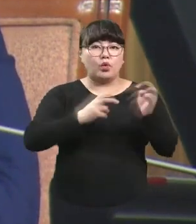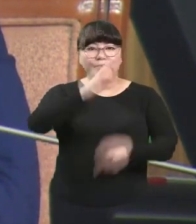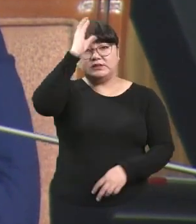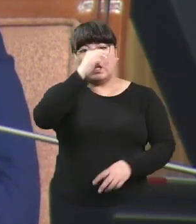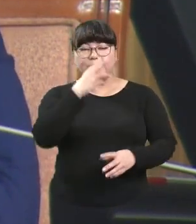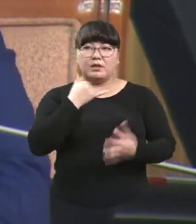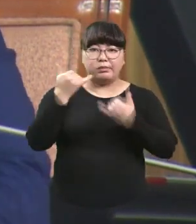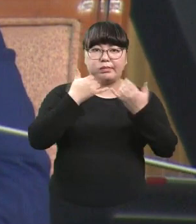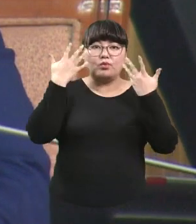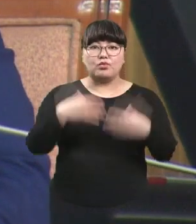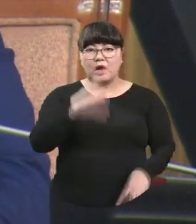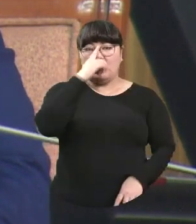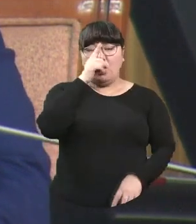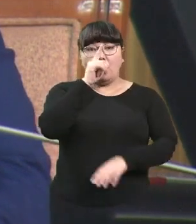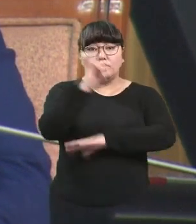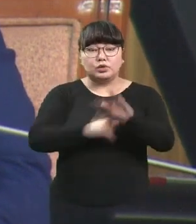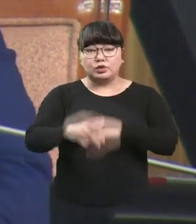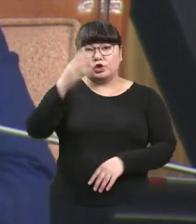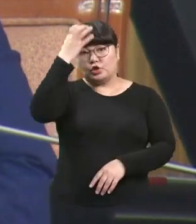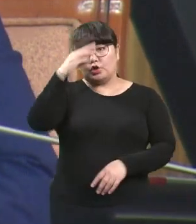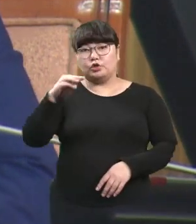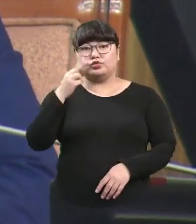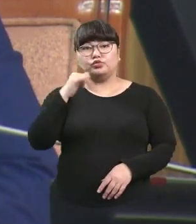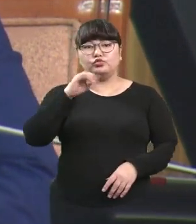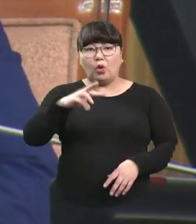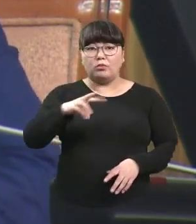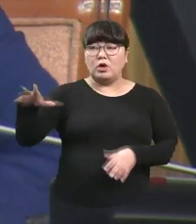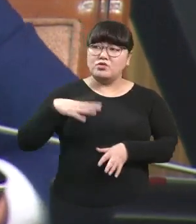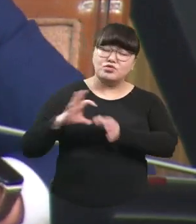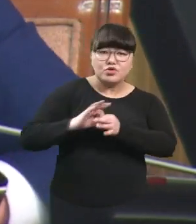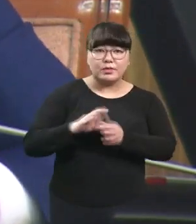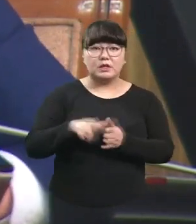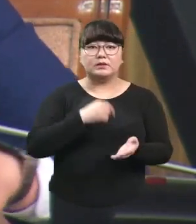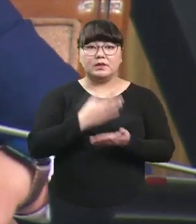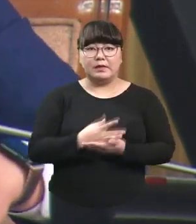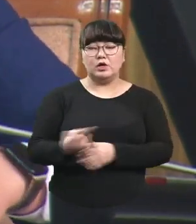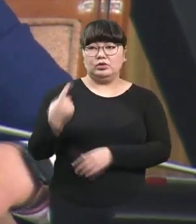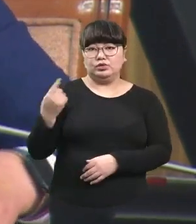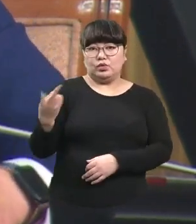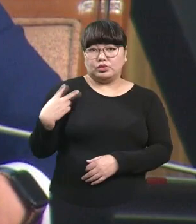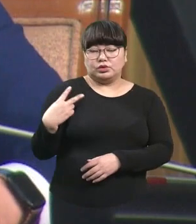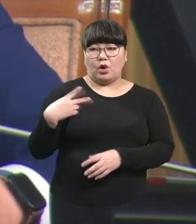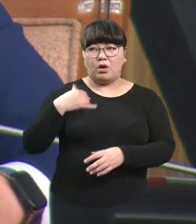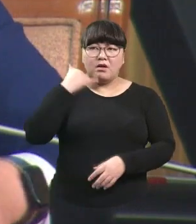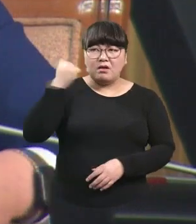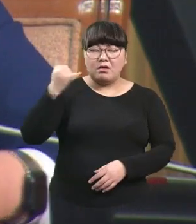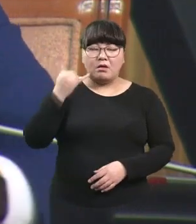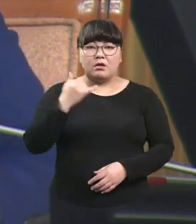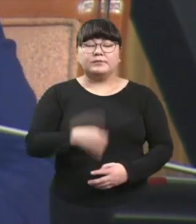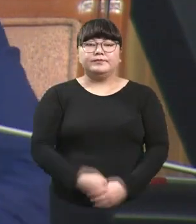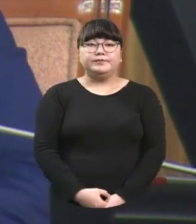сайдтай ярьсан. Намайг одоо Оросын албаны улсын төрийн дунтай холбогдож өгөхийг хүссэн. Ингээ өчигдөр уржигдөр толбогдоод тэгээд